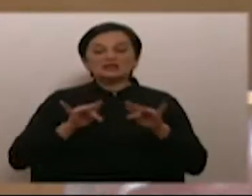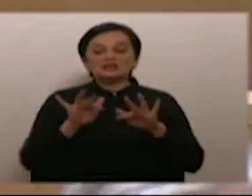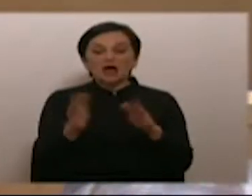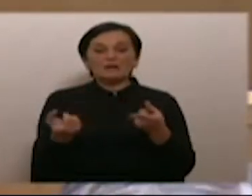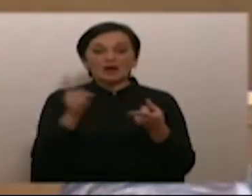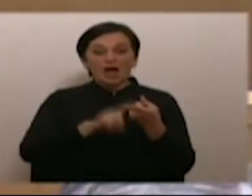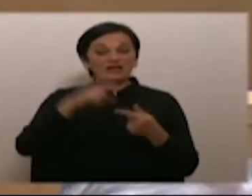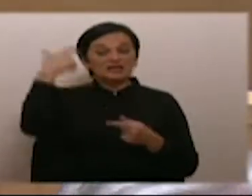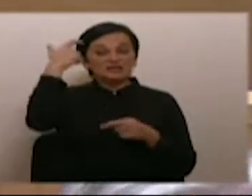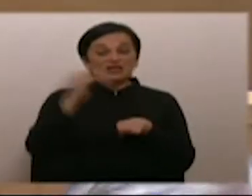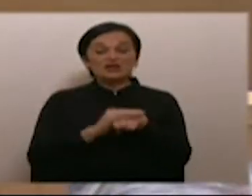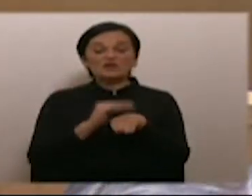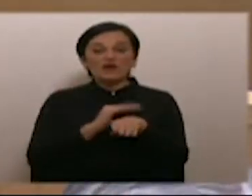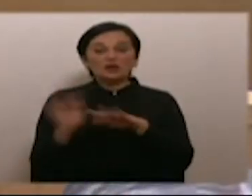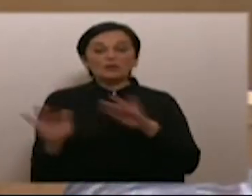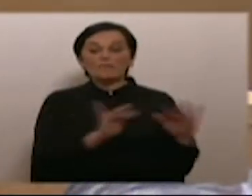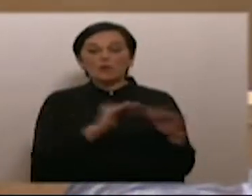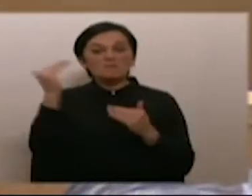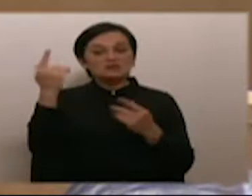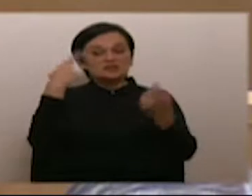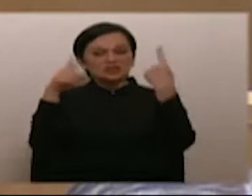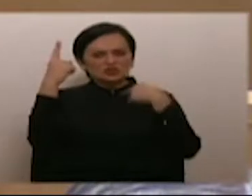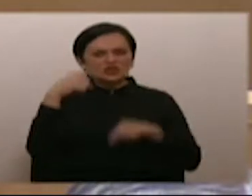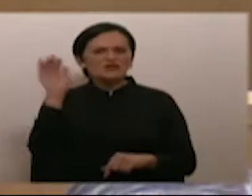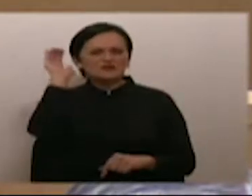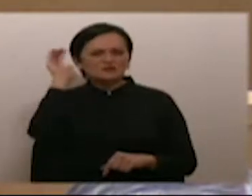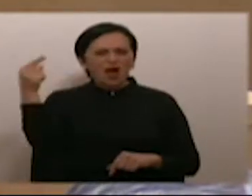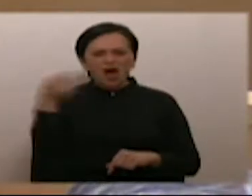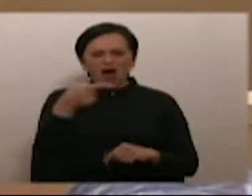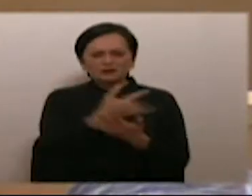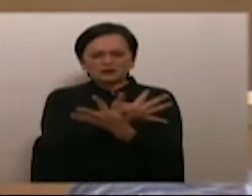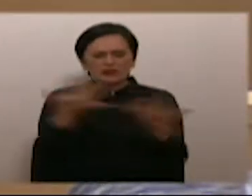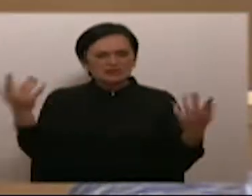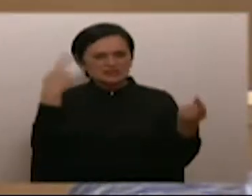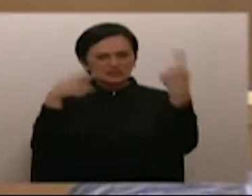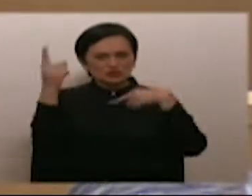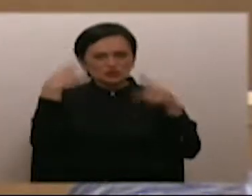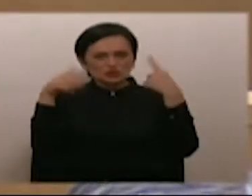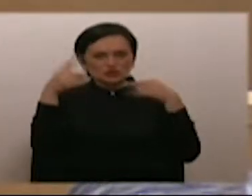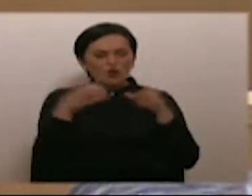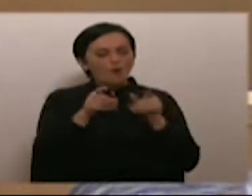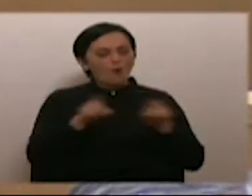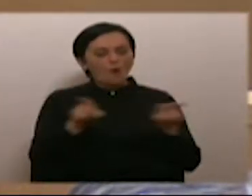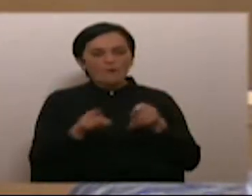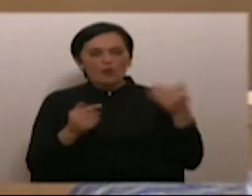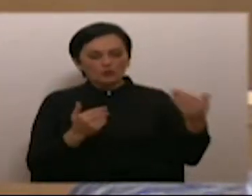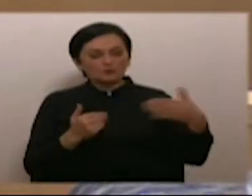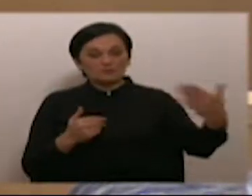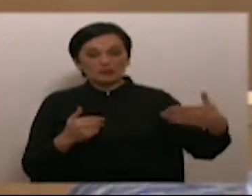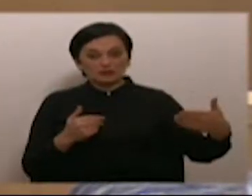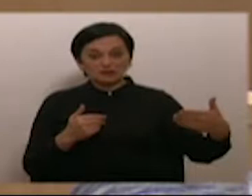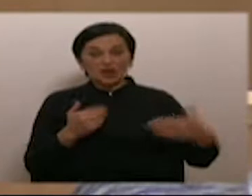ივანიშვილის ქველმოქმედებას, მის ინიციატივებს, ვისმეთ 1000 სულელებს ოპონენტების მხრიდან, თუმცა ამ